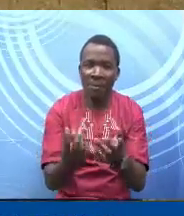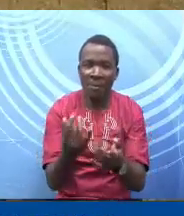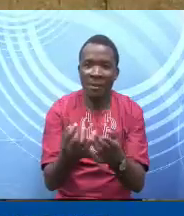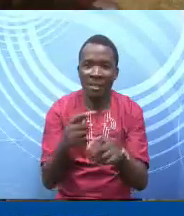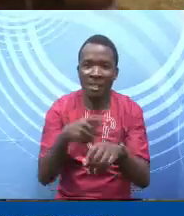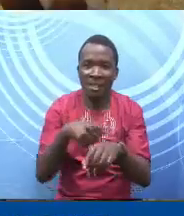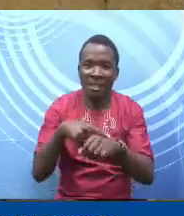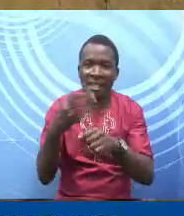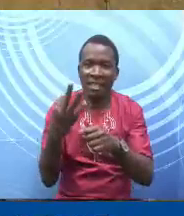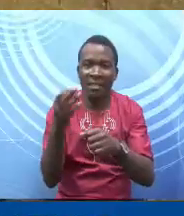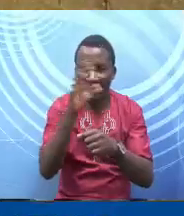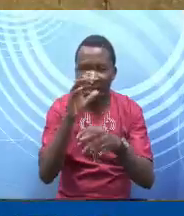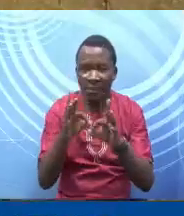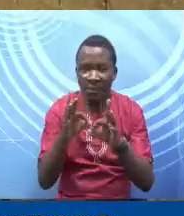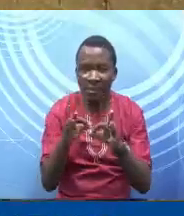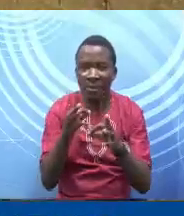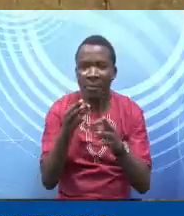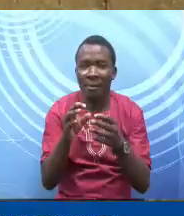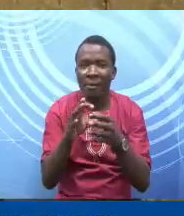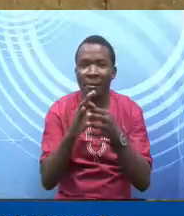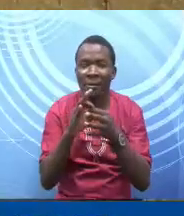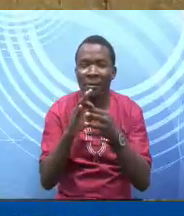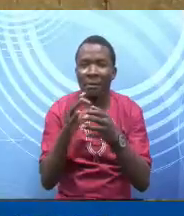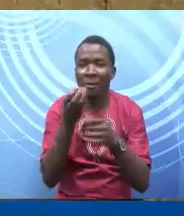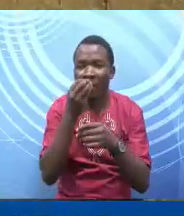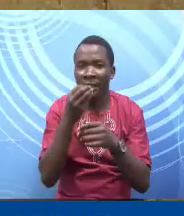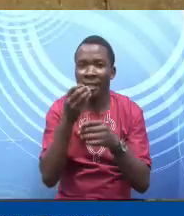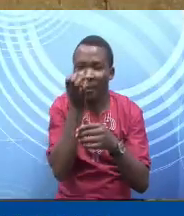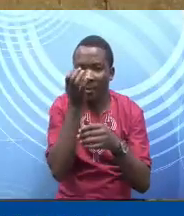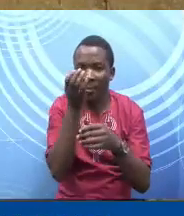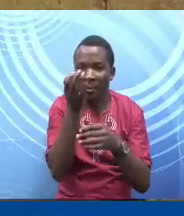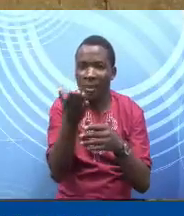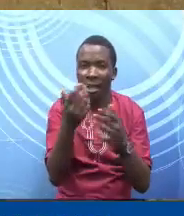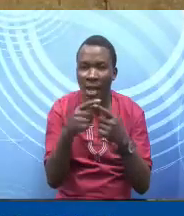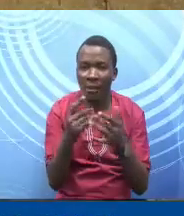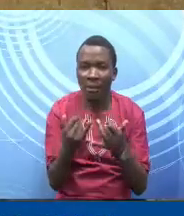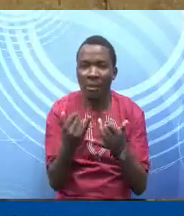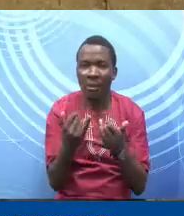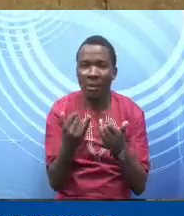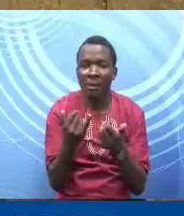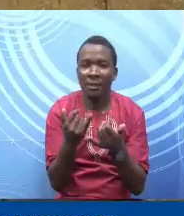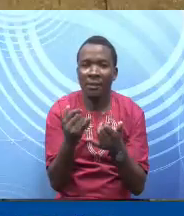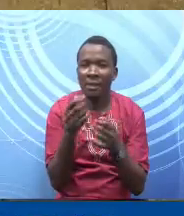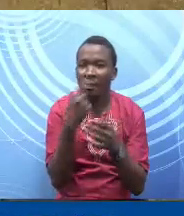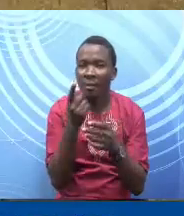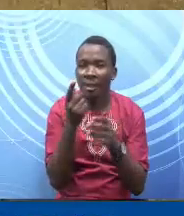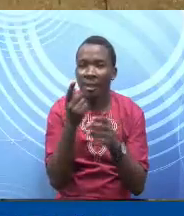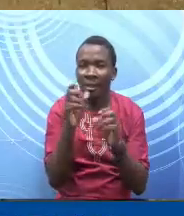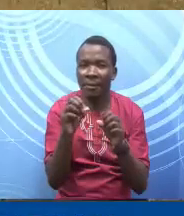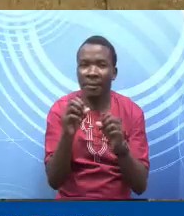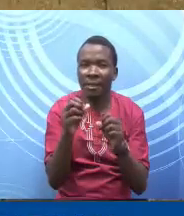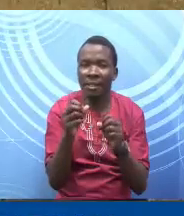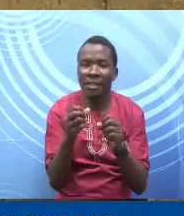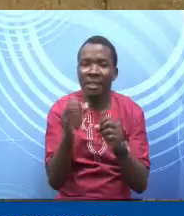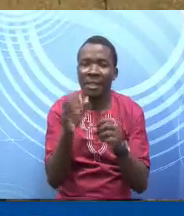nibwo bashakaga uburisho bya bishyimbo bikihari n'ubu iby'ubu nyine mariya uriya akabishywa bivuga inkwi zo ku